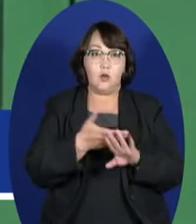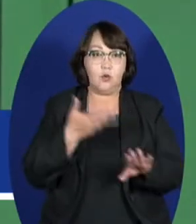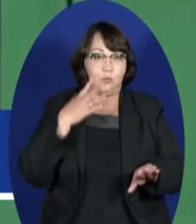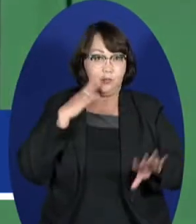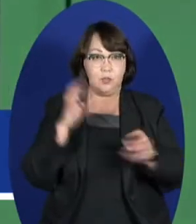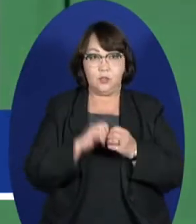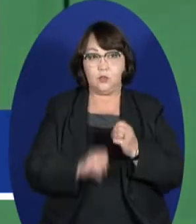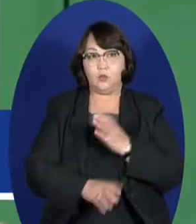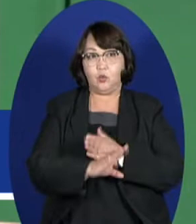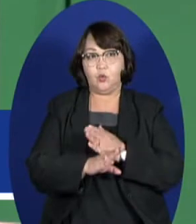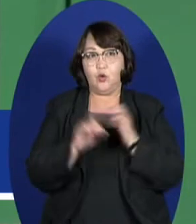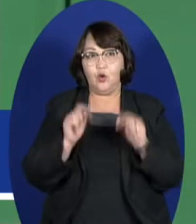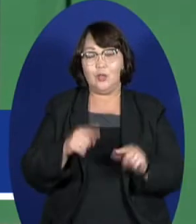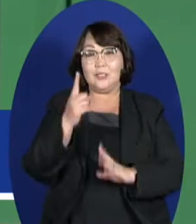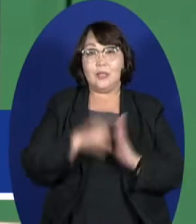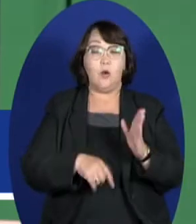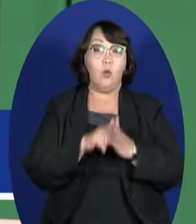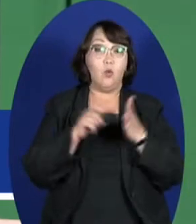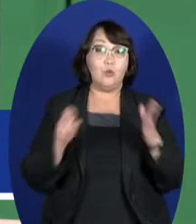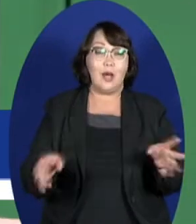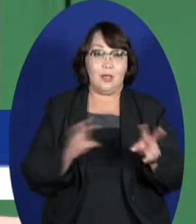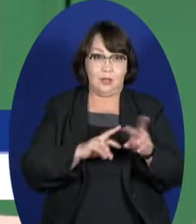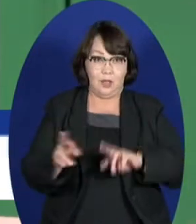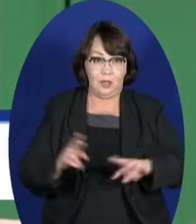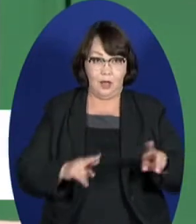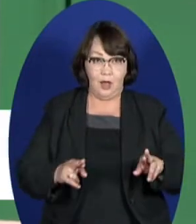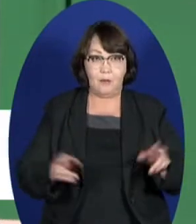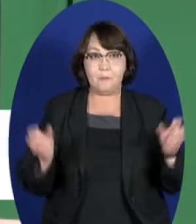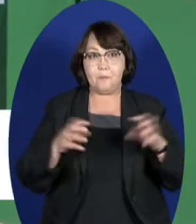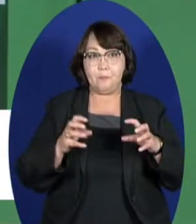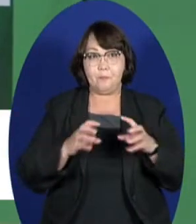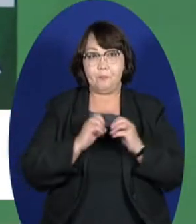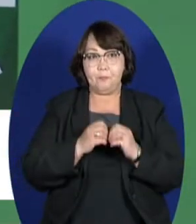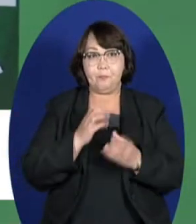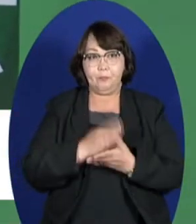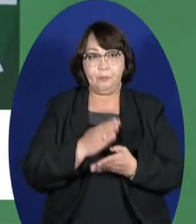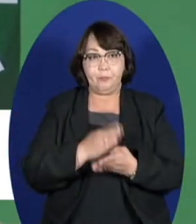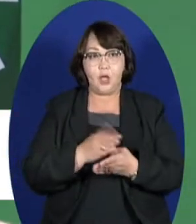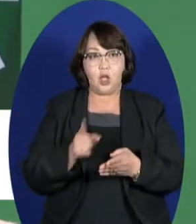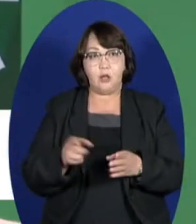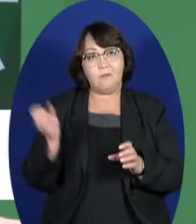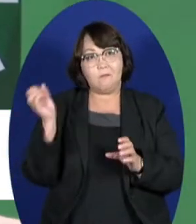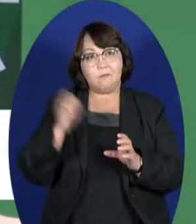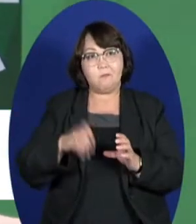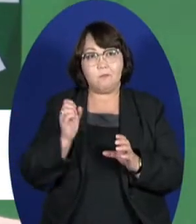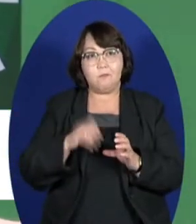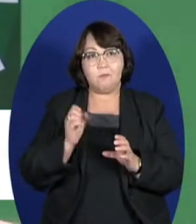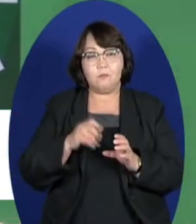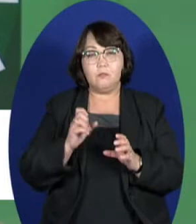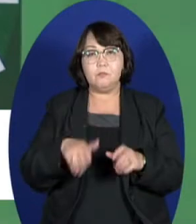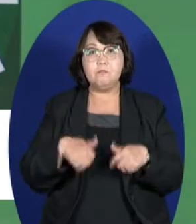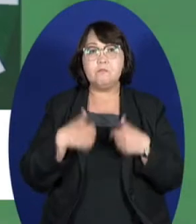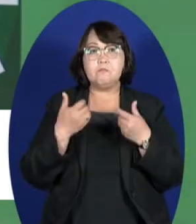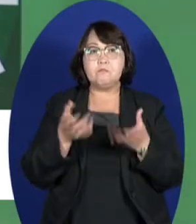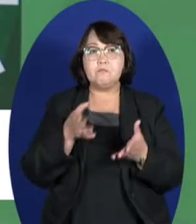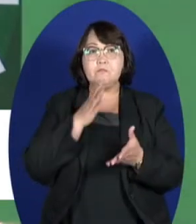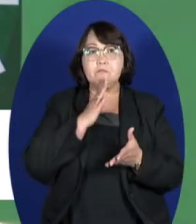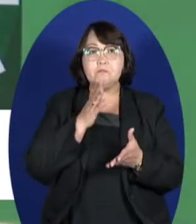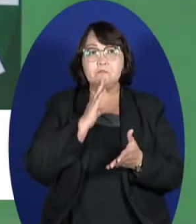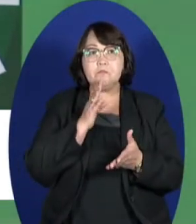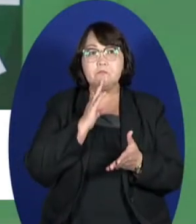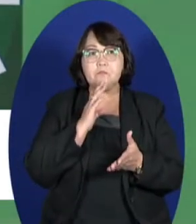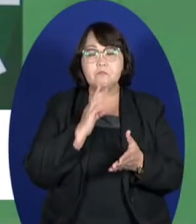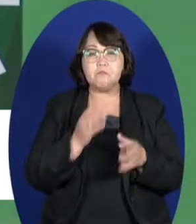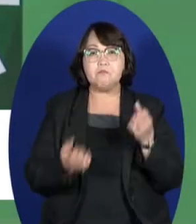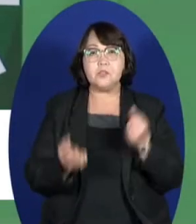бид нар сарын хугацаанд ангилж ялгаж цуглуулсан хог хаягдлаа тээвэрлүүлэх гээд ингээд ирсэн байж гэн. За энэ хугацаанд бол